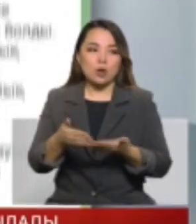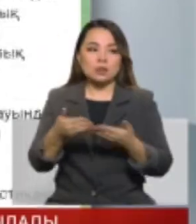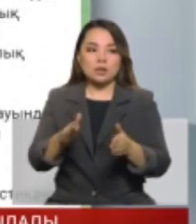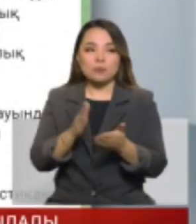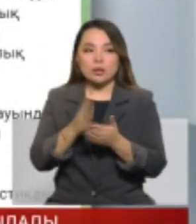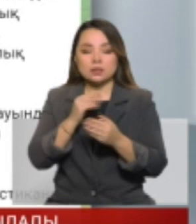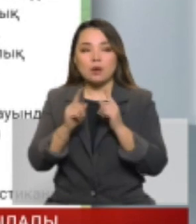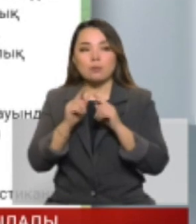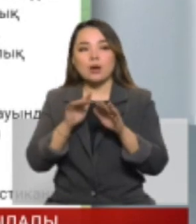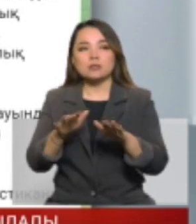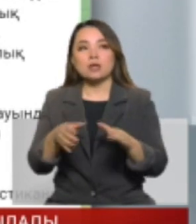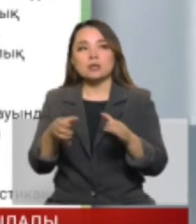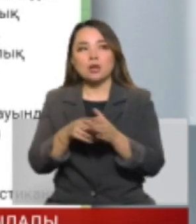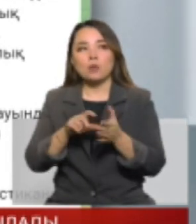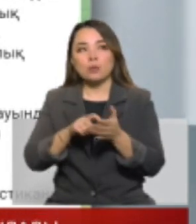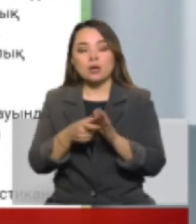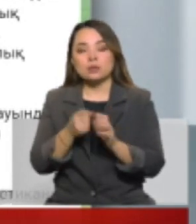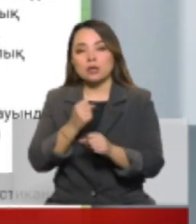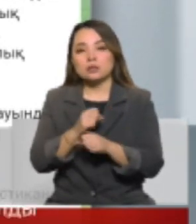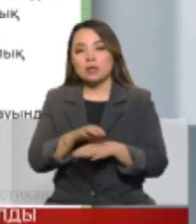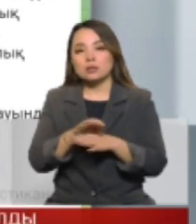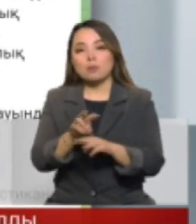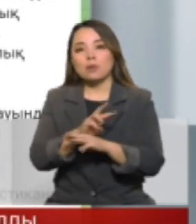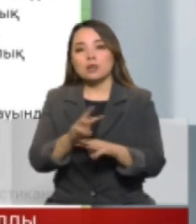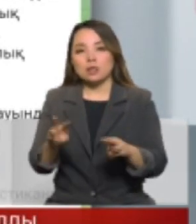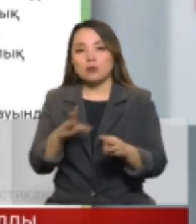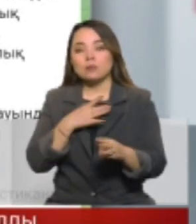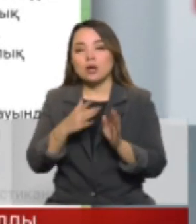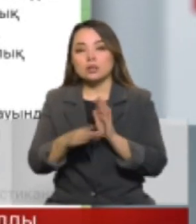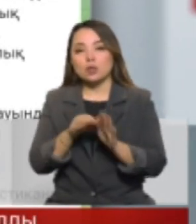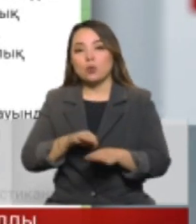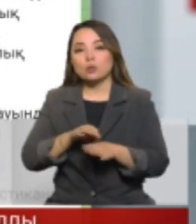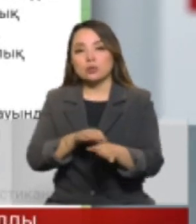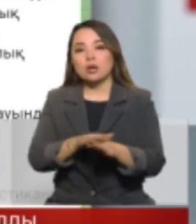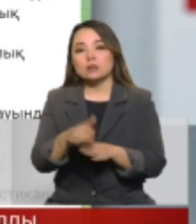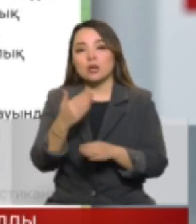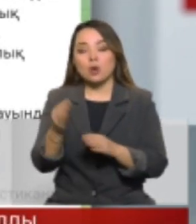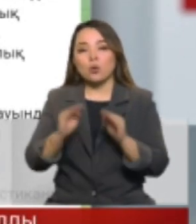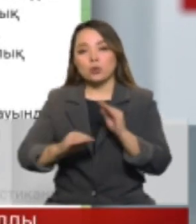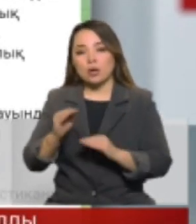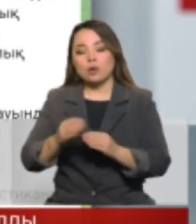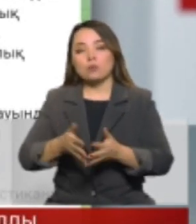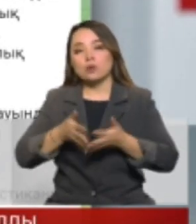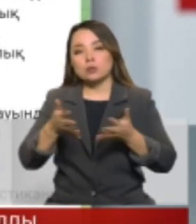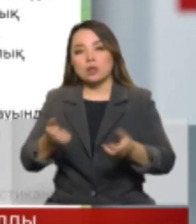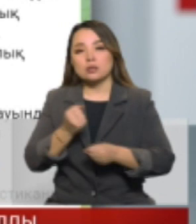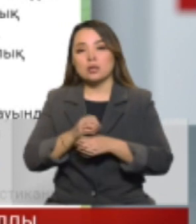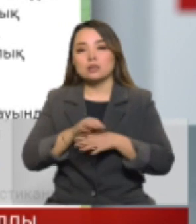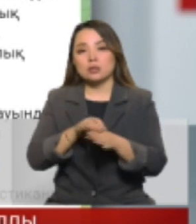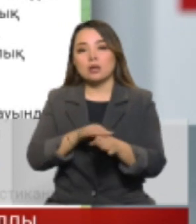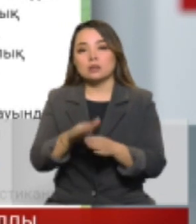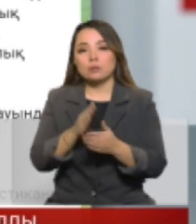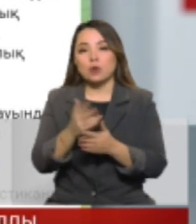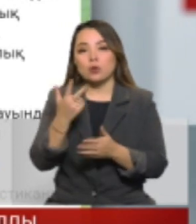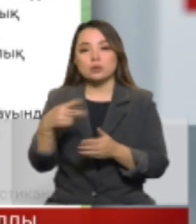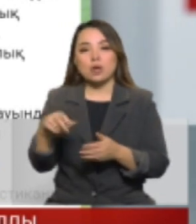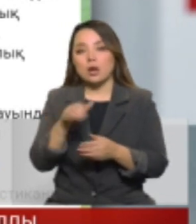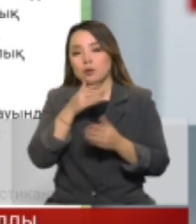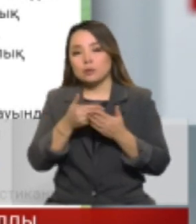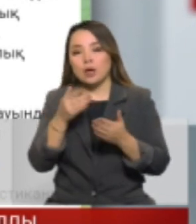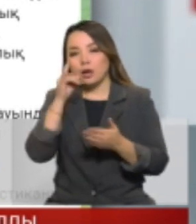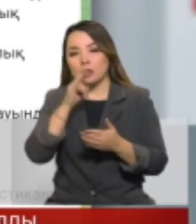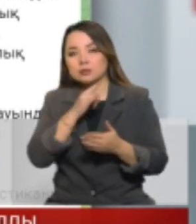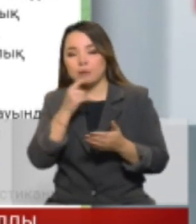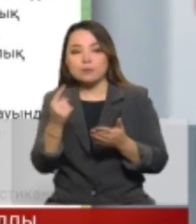нәтижесінде парламенттің қос палатасының және мәслихаттың сайлауы өтіп, олардың құрамы едәуір жаңарды деді. Үш апта бұрын